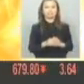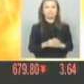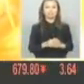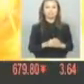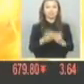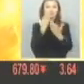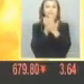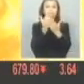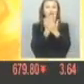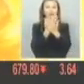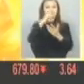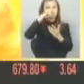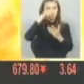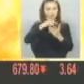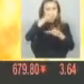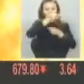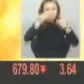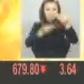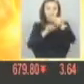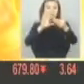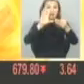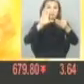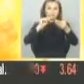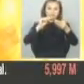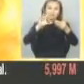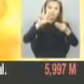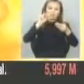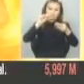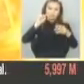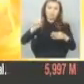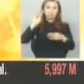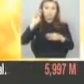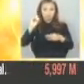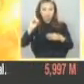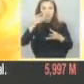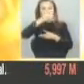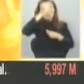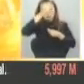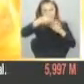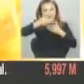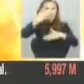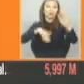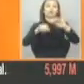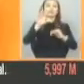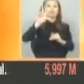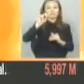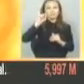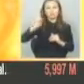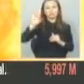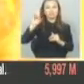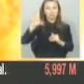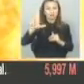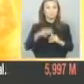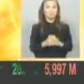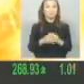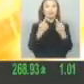ค่าเงินบาทวันนี้30บาท44สตางค์ค่ะไล่ขายออกที่30บาท82สตางค์แต่ว่าอัตราเรื่องของดัชนี